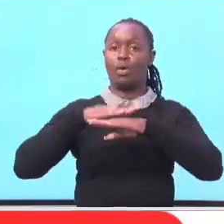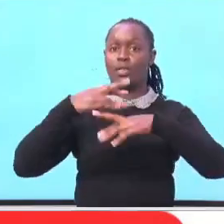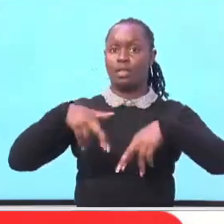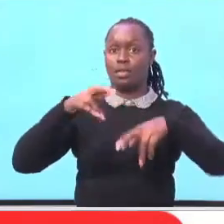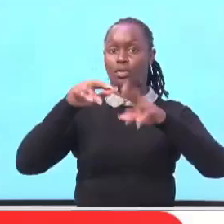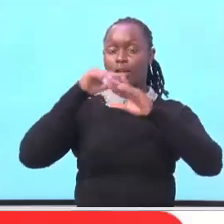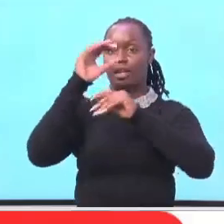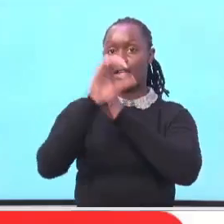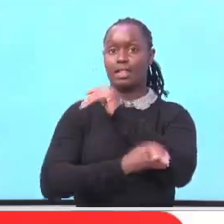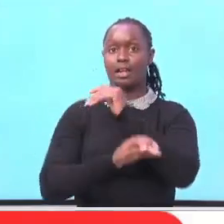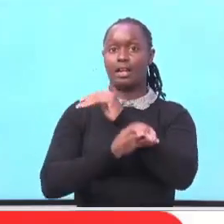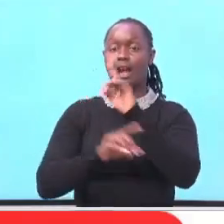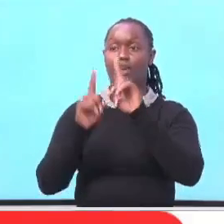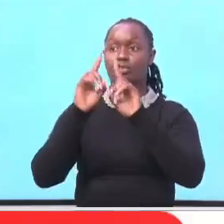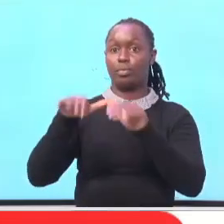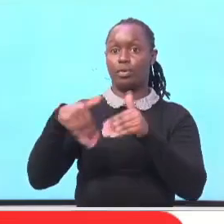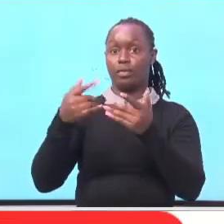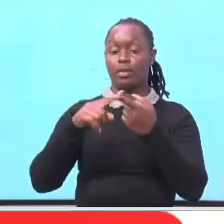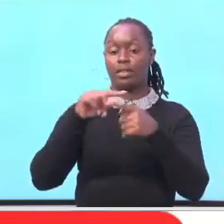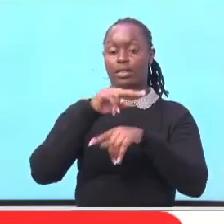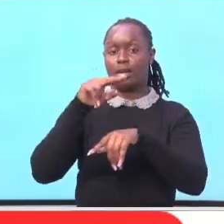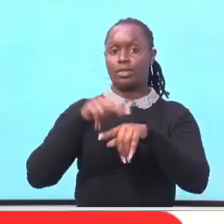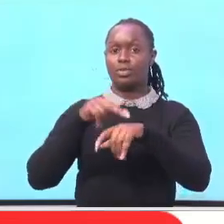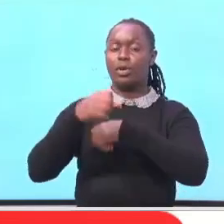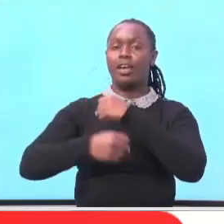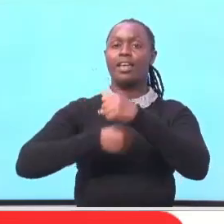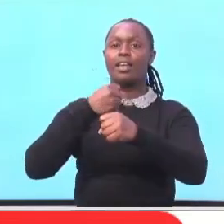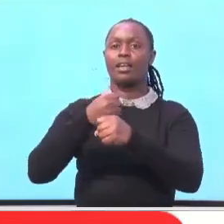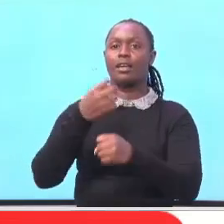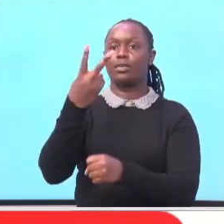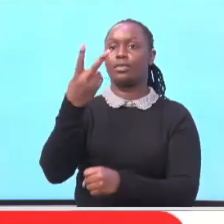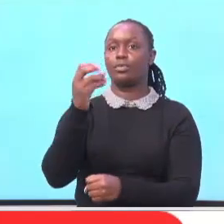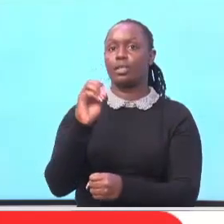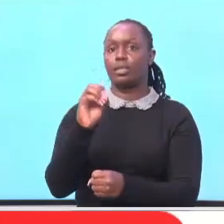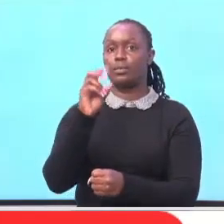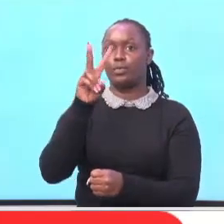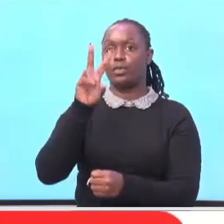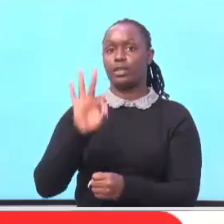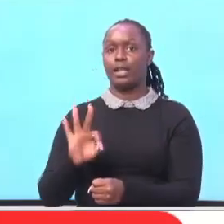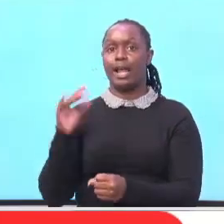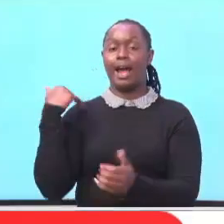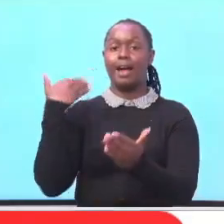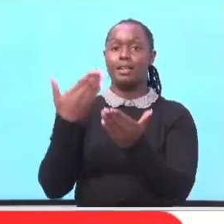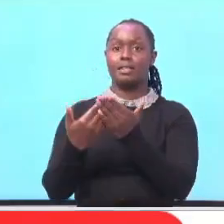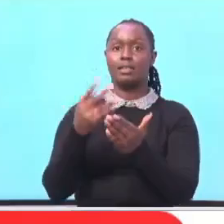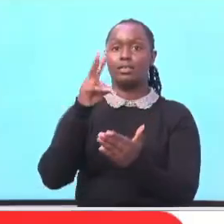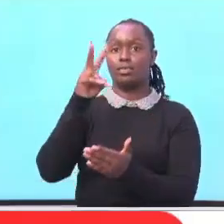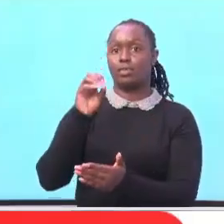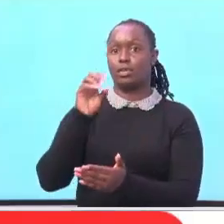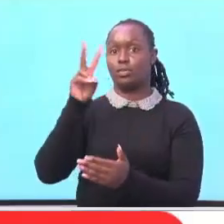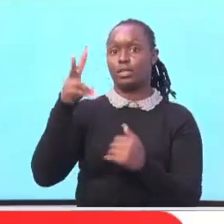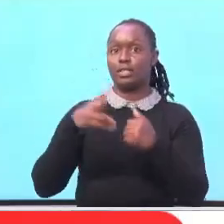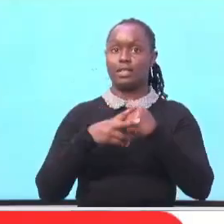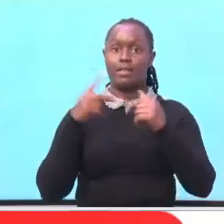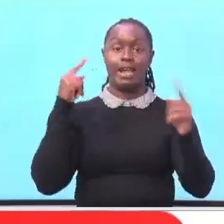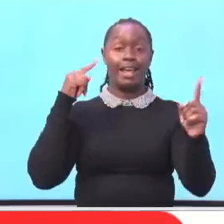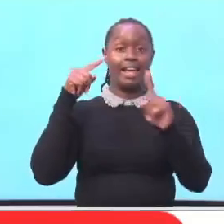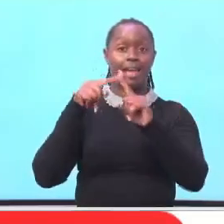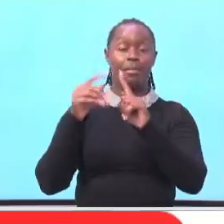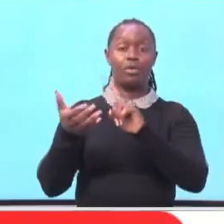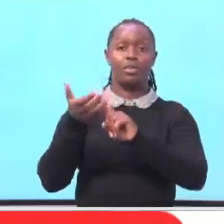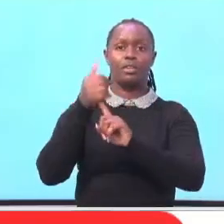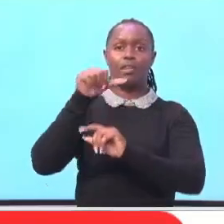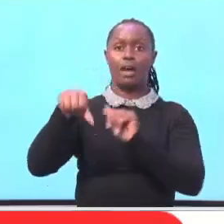kitaifa wa usalama barabarani wa mwaka 2023 hadi mwaka wa 2027. Unalenga kufikia angalawa